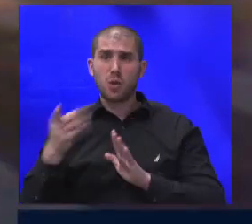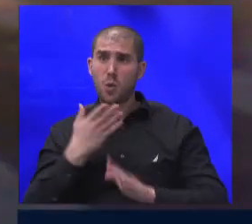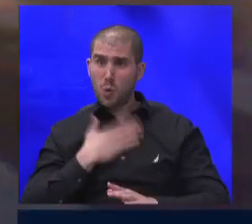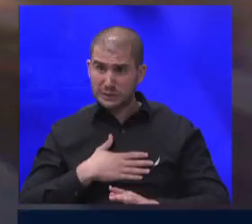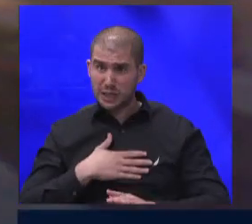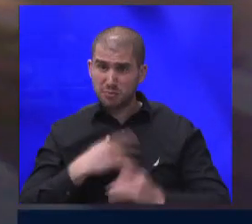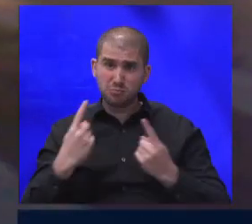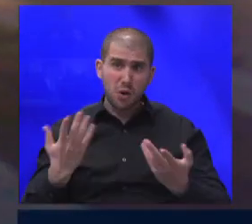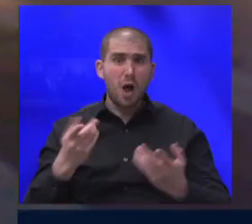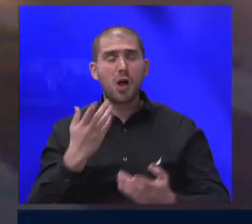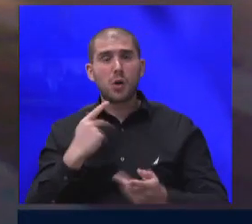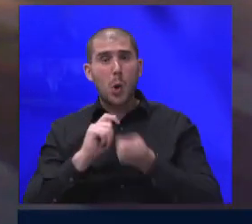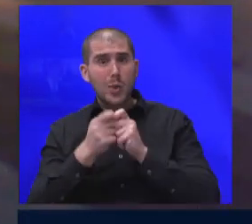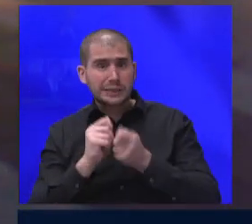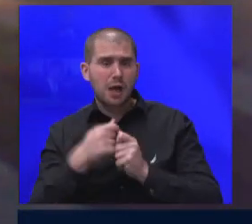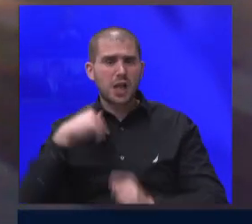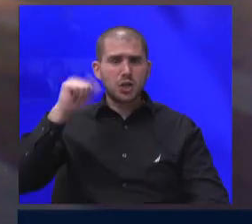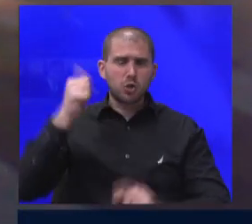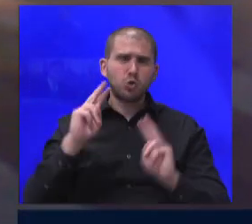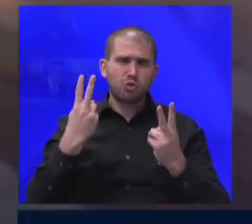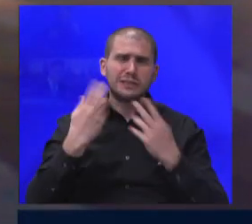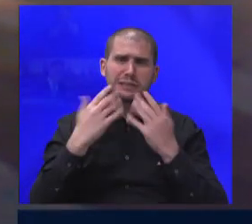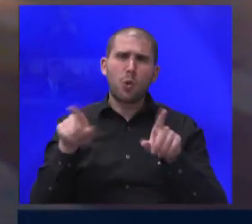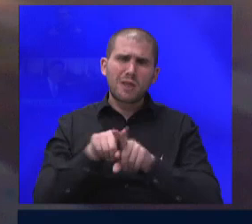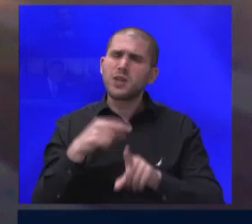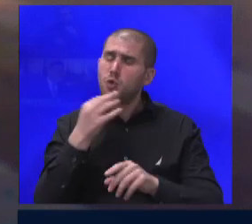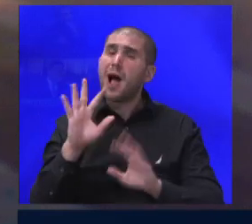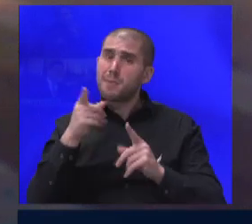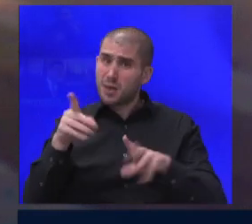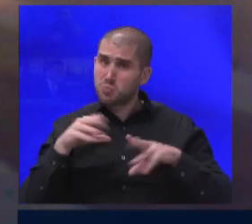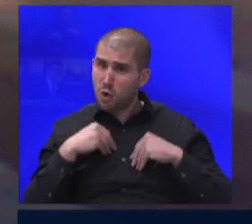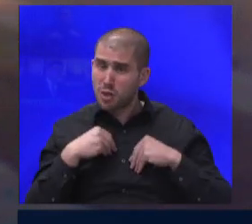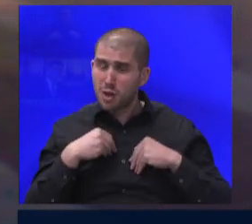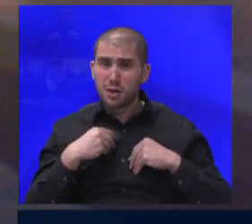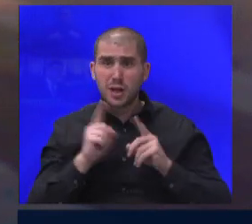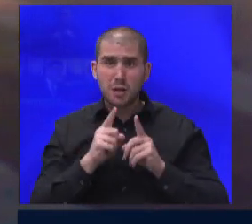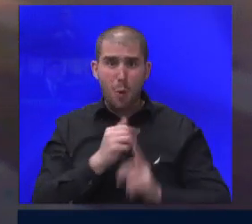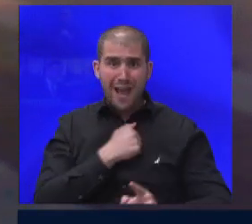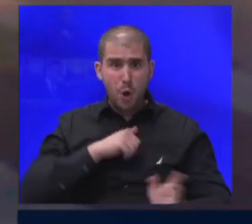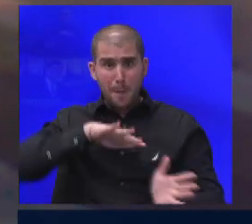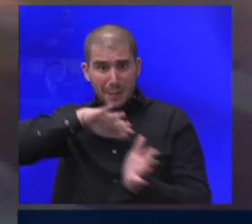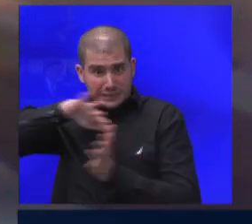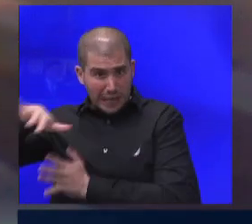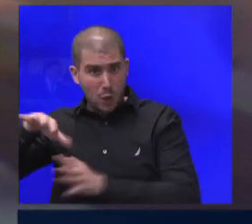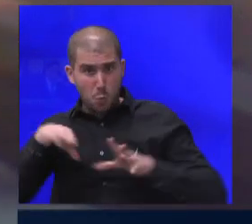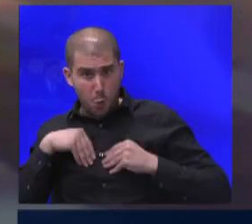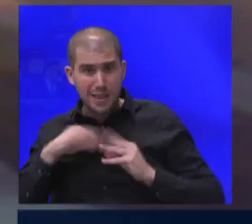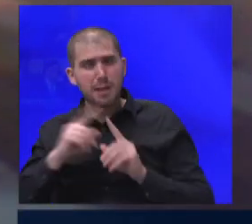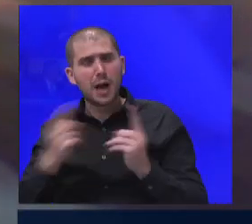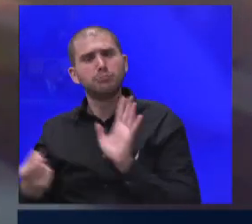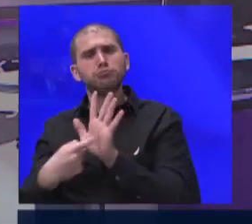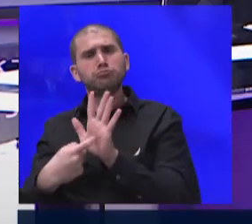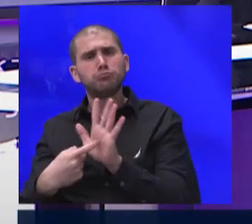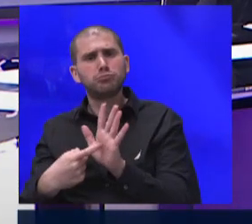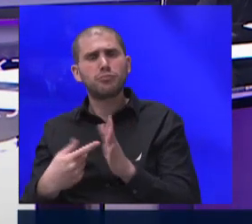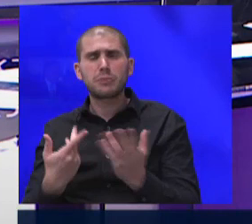רוטציה, אני ראשון שוב את אותו סיפור. אני שואל את האם אתה שם את האגו שלך בצד, עם האחרים כרגע אין לי דרך לברר, אבל אני שואלת אותך. אני